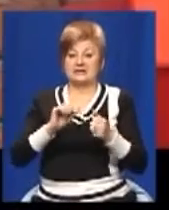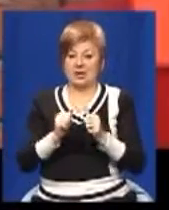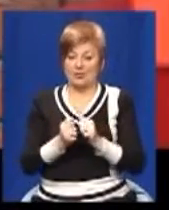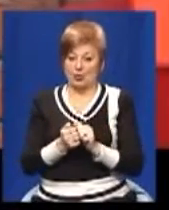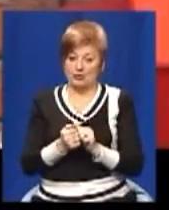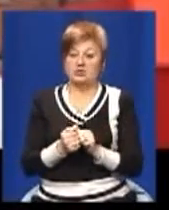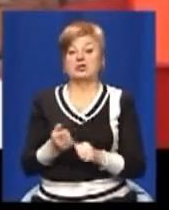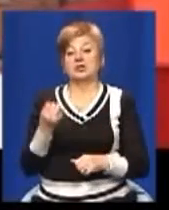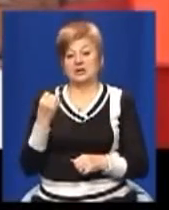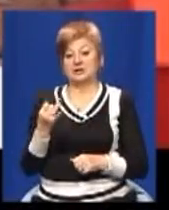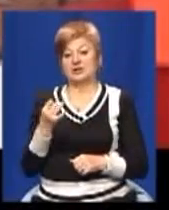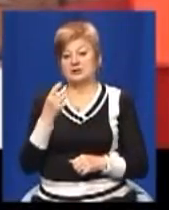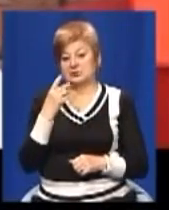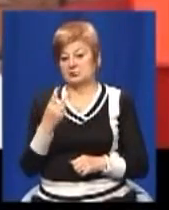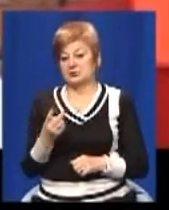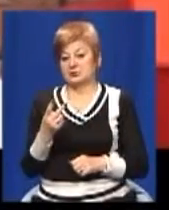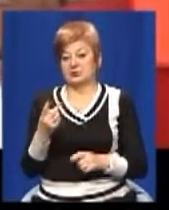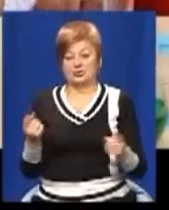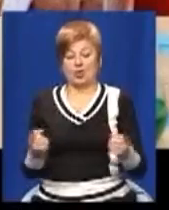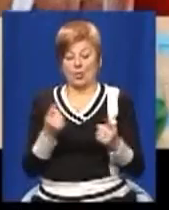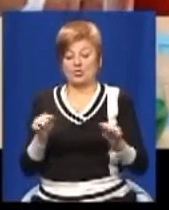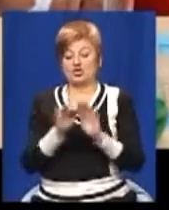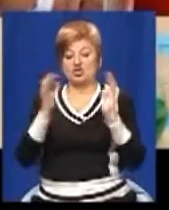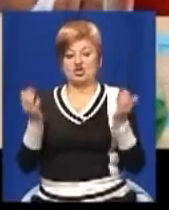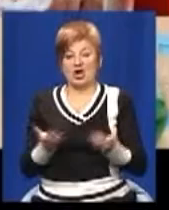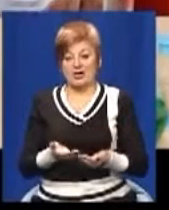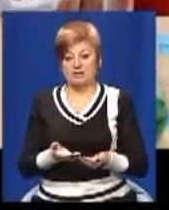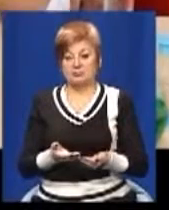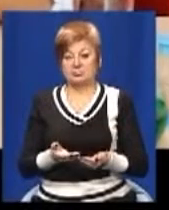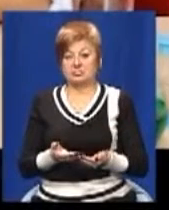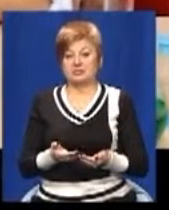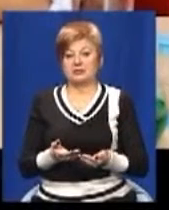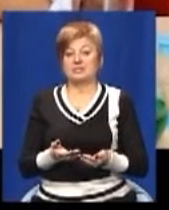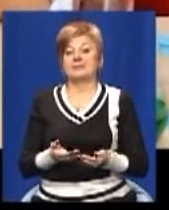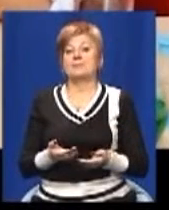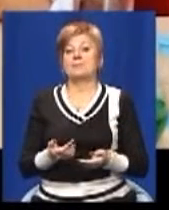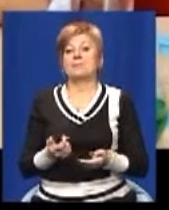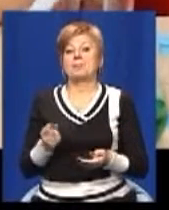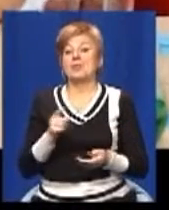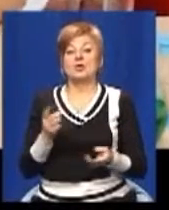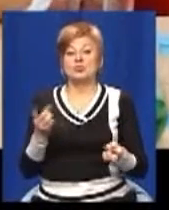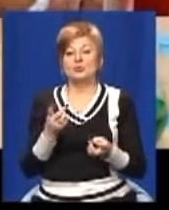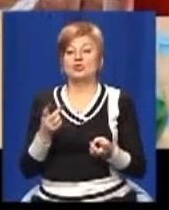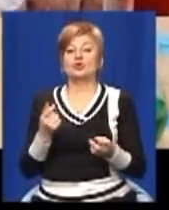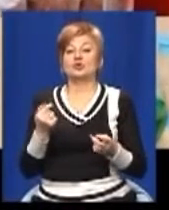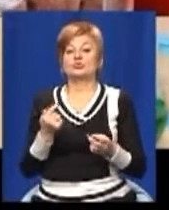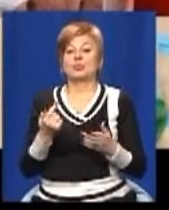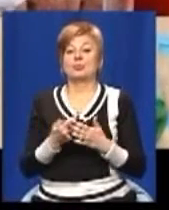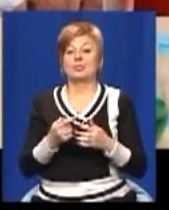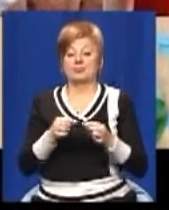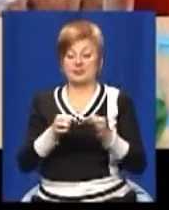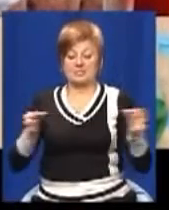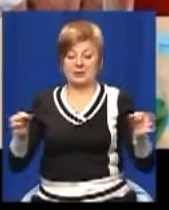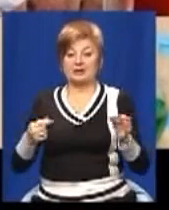І ось звичайна кулька, і треба її надмухати так, щоб її діаметр